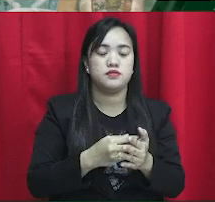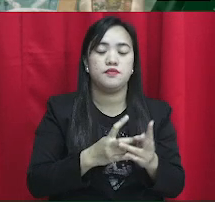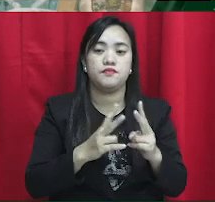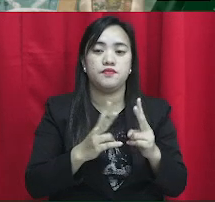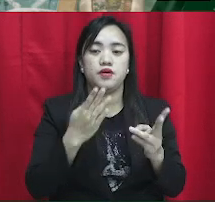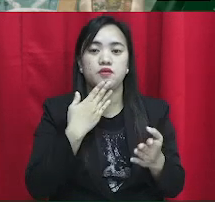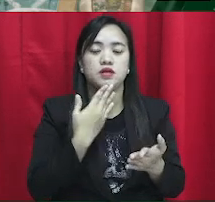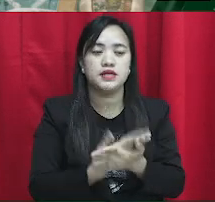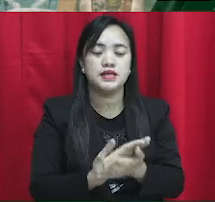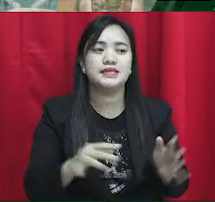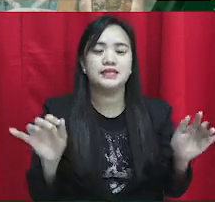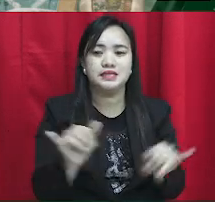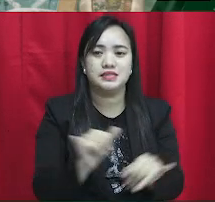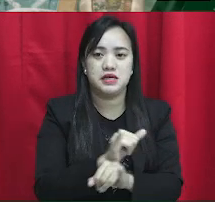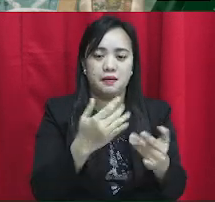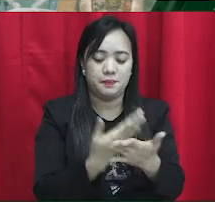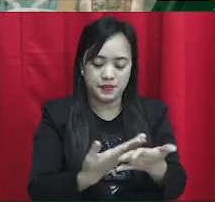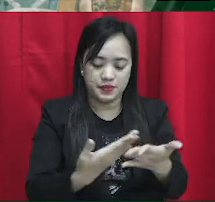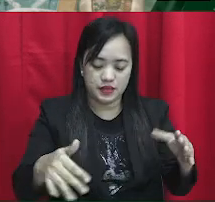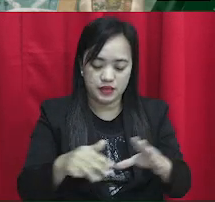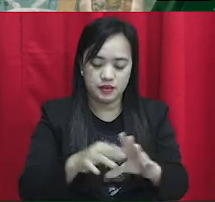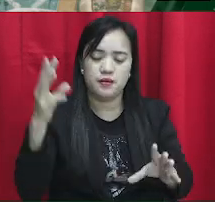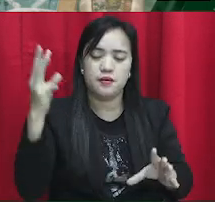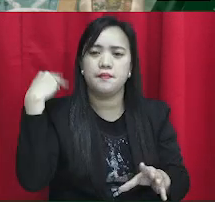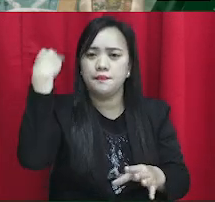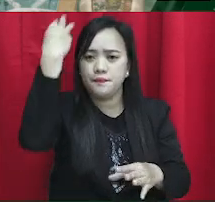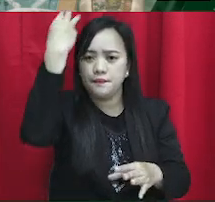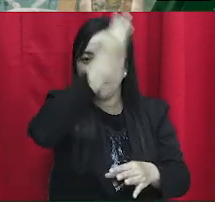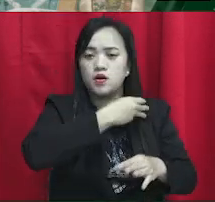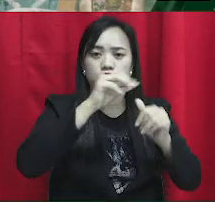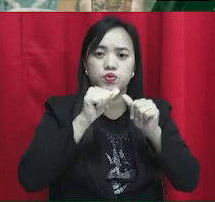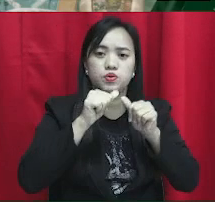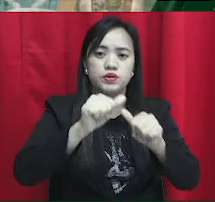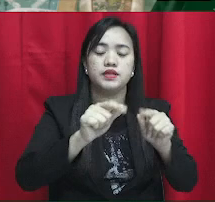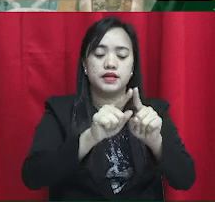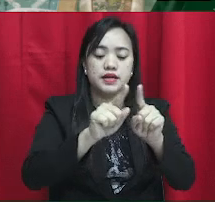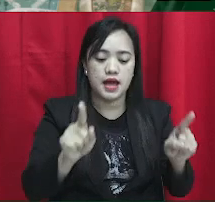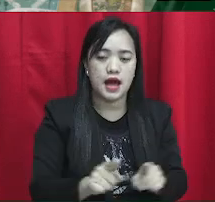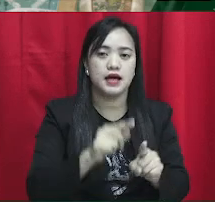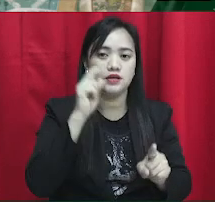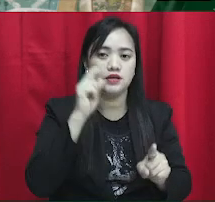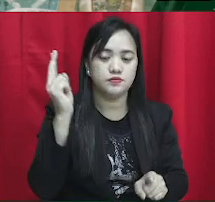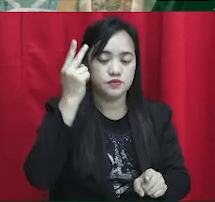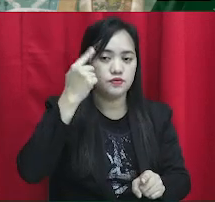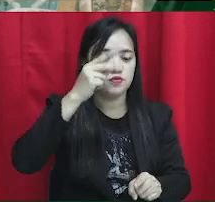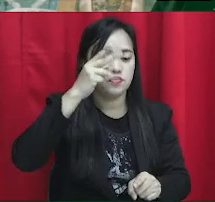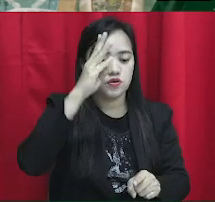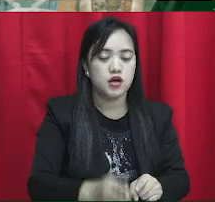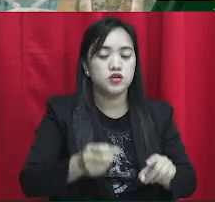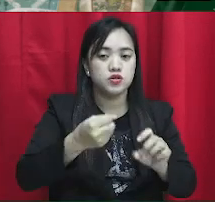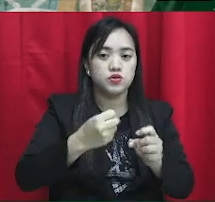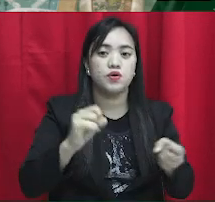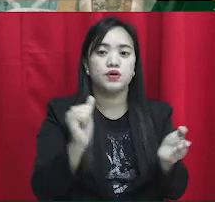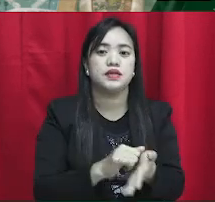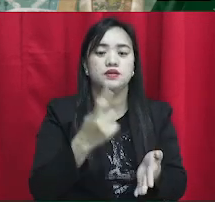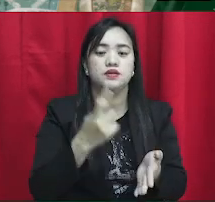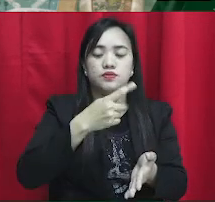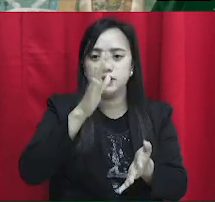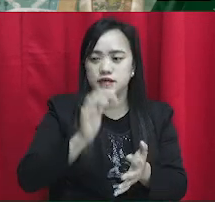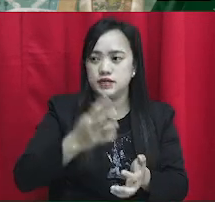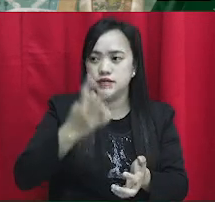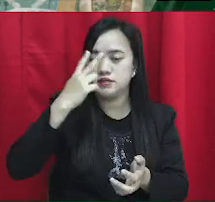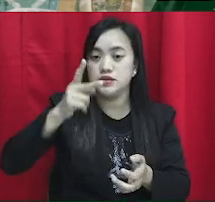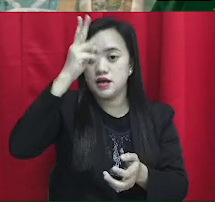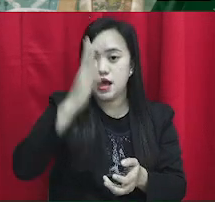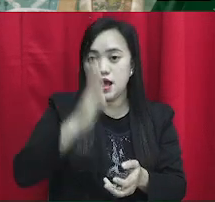Katulad ni Mary, patuloy na panatilihin niyo po yung mga sarili as instrument para ang presensya ng Diyos ay patuloy na nasa inyong